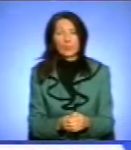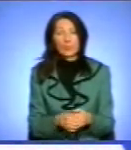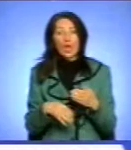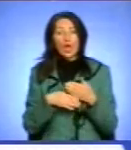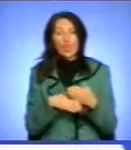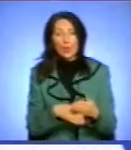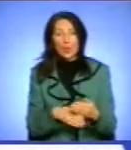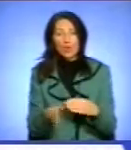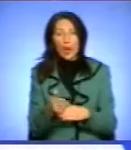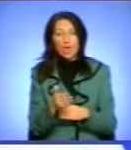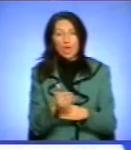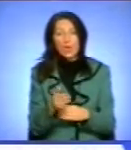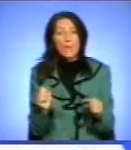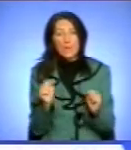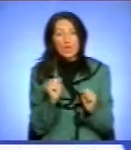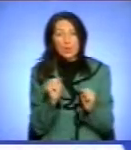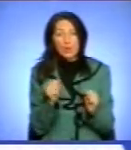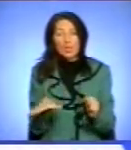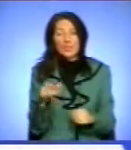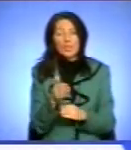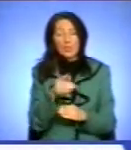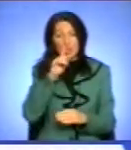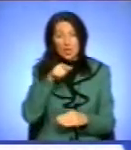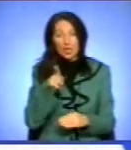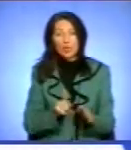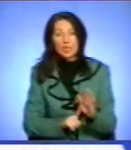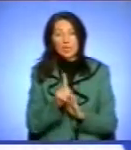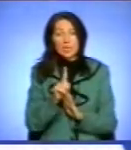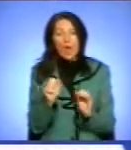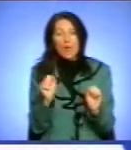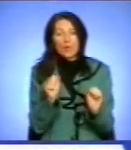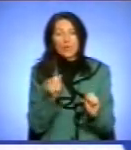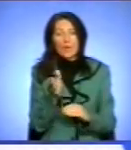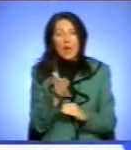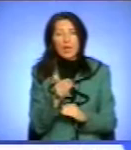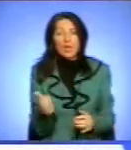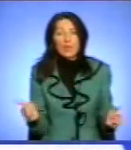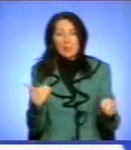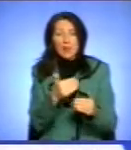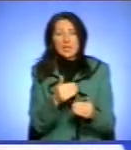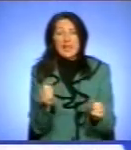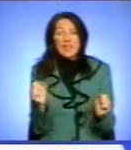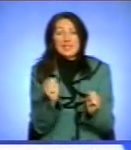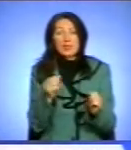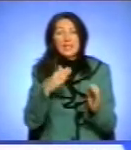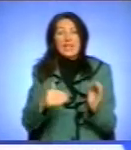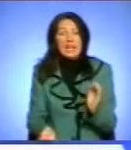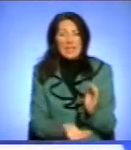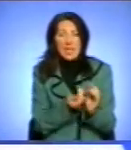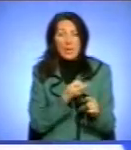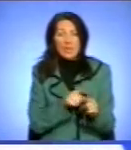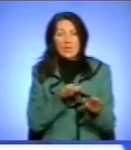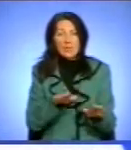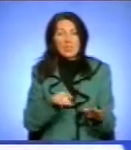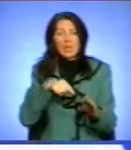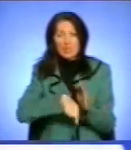Допоможемо рибі перезимувати. Усі рибалки знають, що з настанням холодів риба збирається на зимувальних ямах. Це місця з найбільшою глибиною